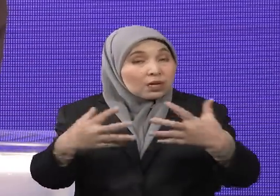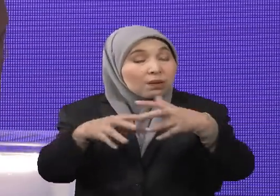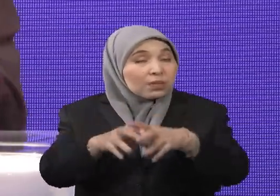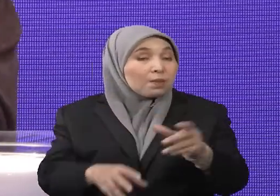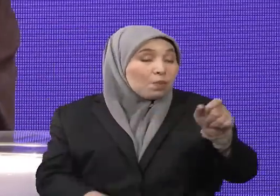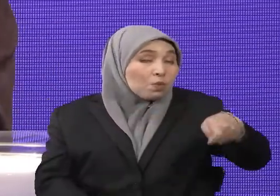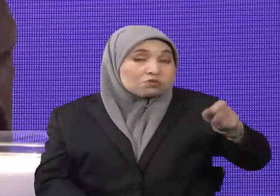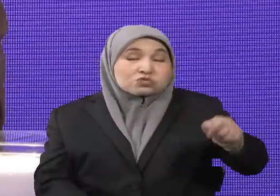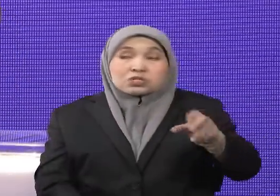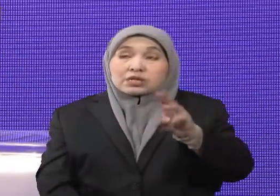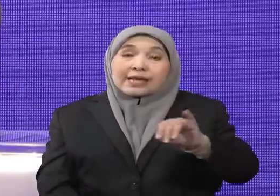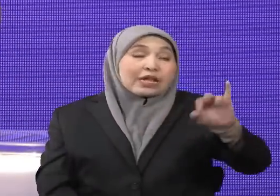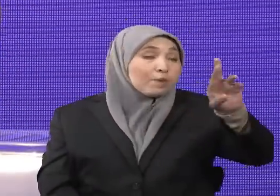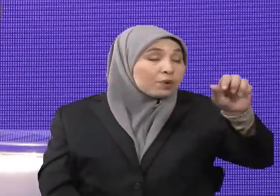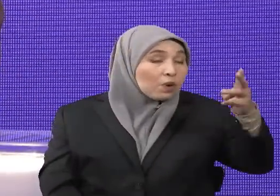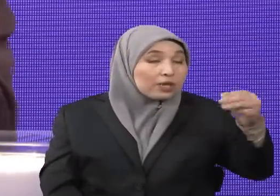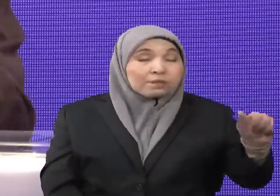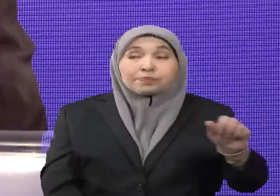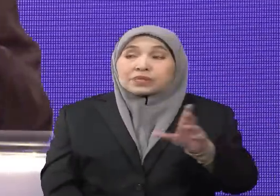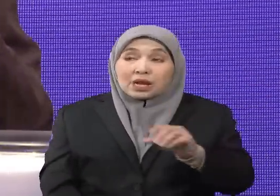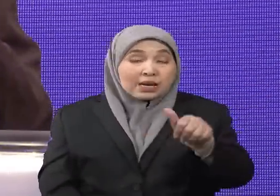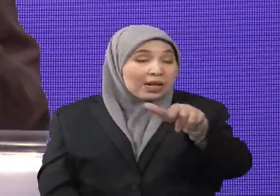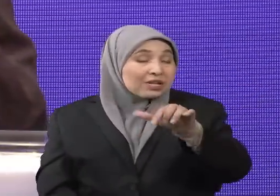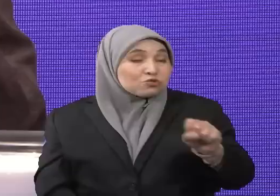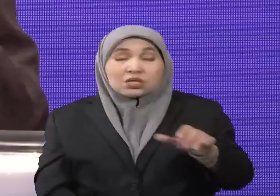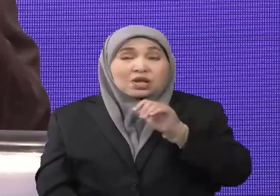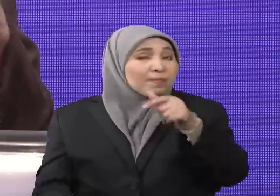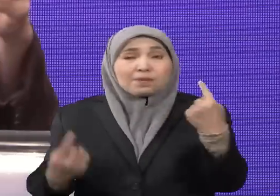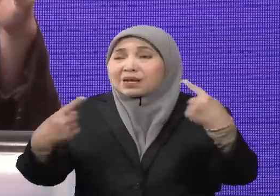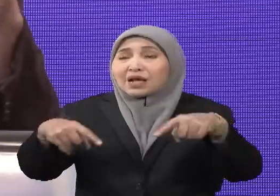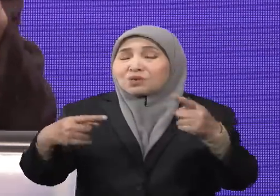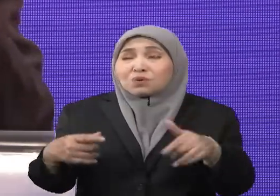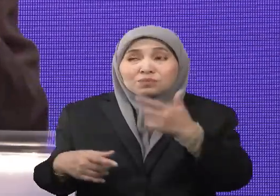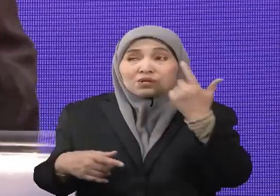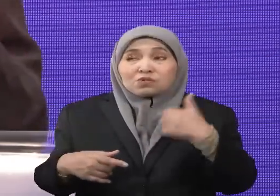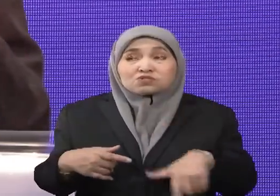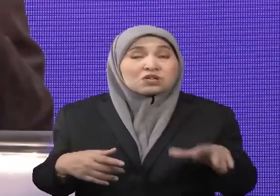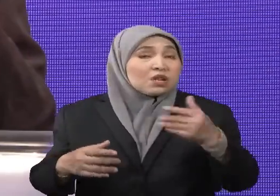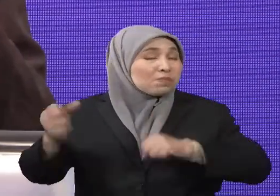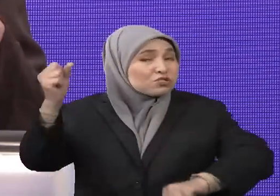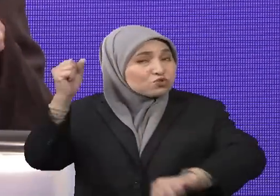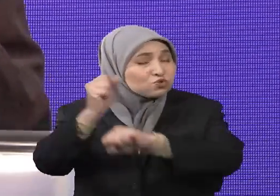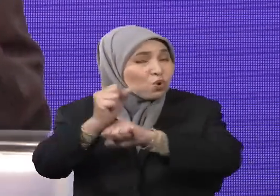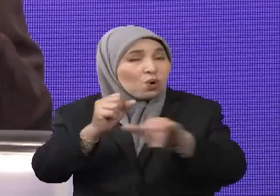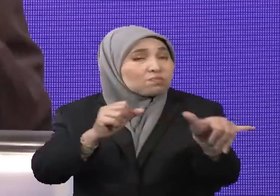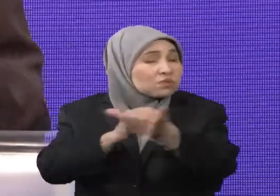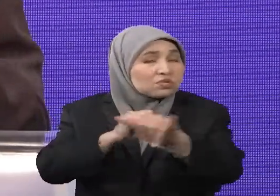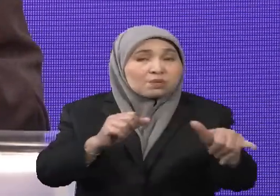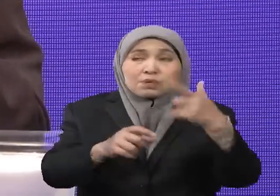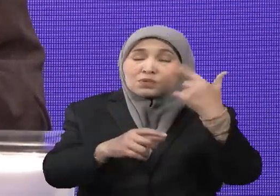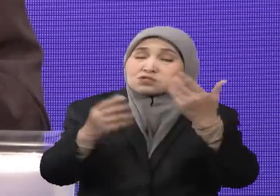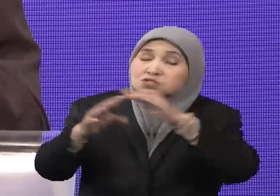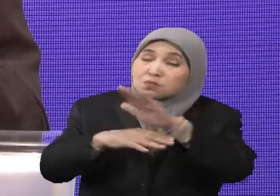Harun Ibrahim Jadi mereka tak perlu bergaduh mereka kena saling sebab semuanya